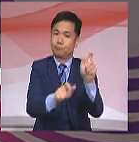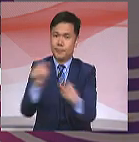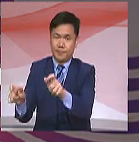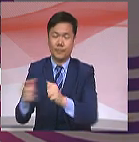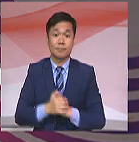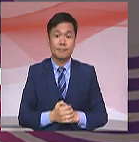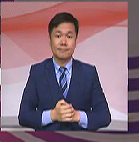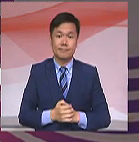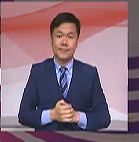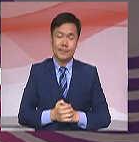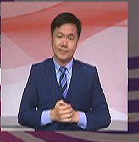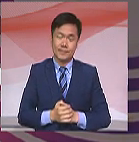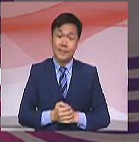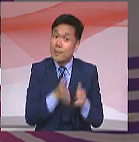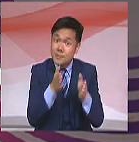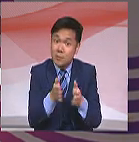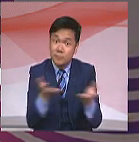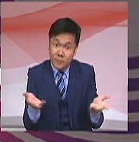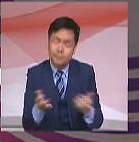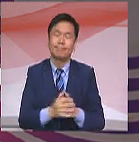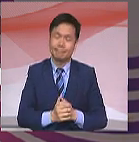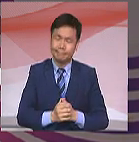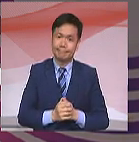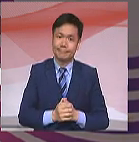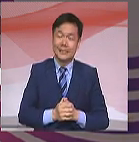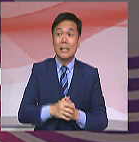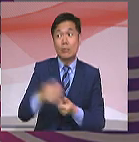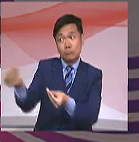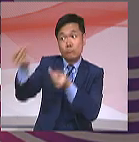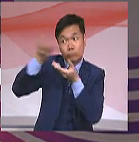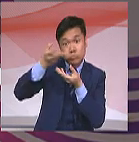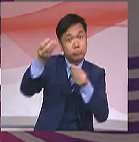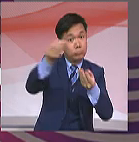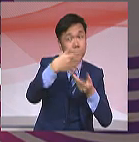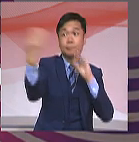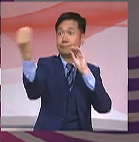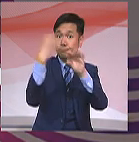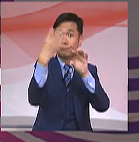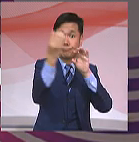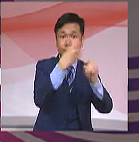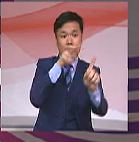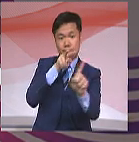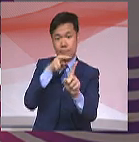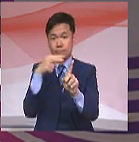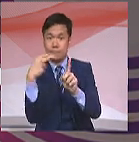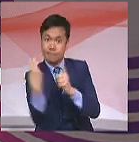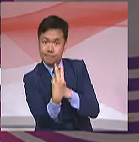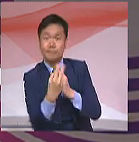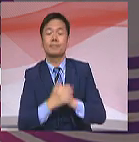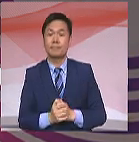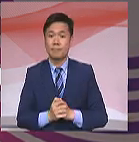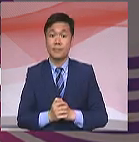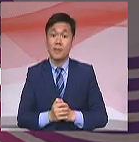Pendekatan yang kita ambil adalah berdasarkan input maklum balas pandangan semua pihak.